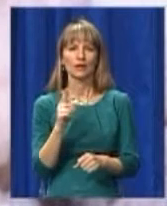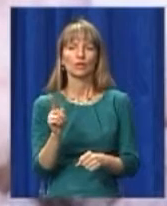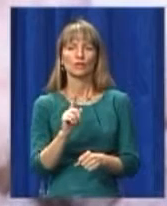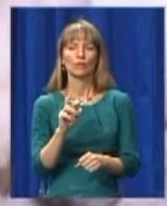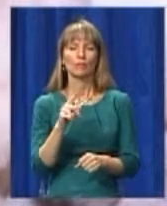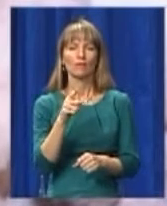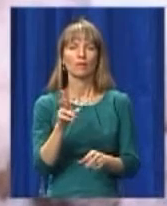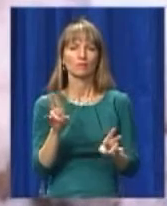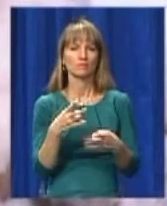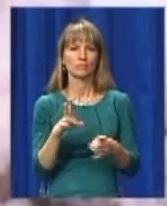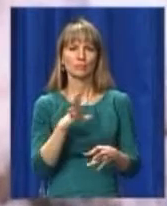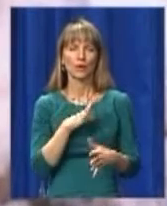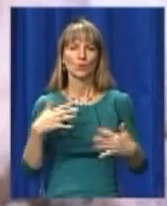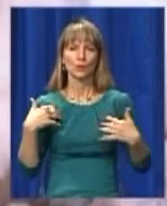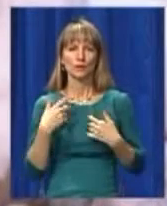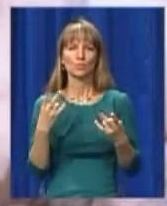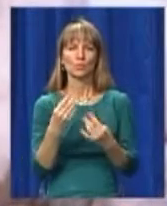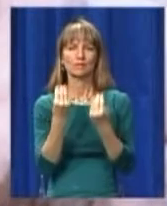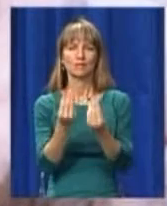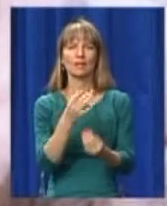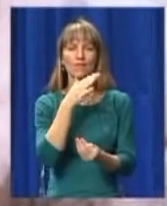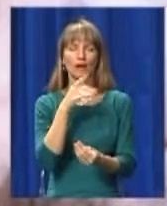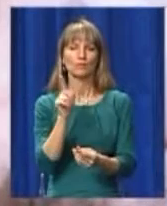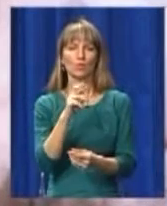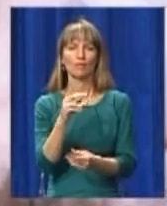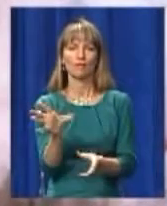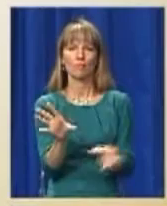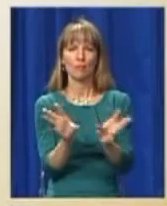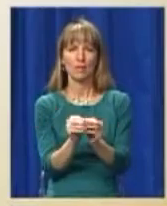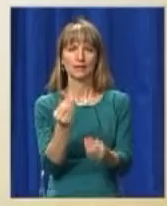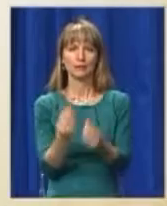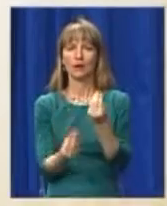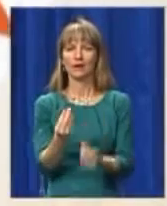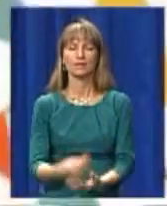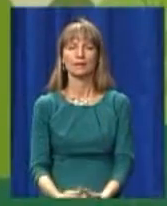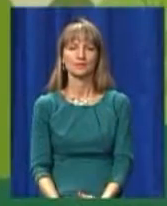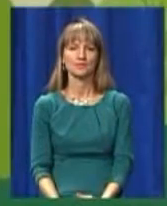не довелося сумувати, знайдіть час, аби з ним погратись.